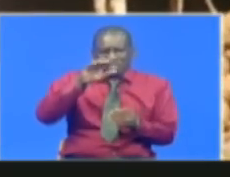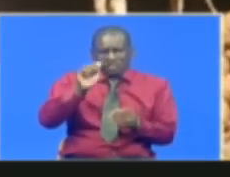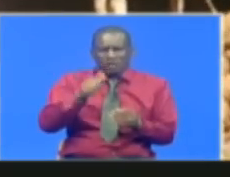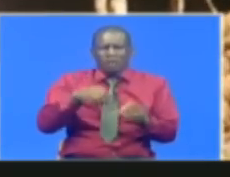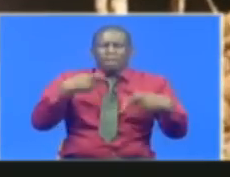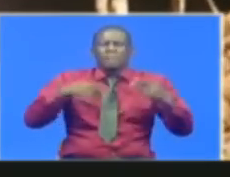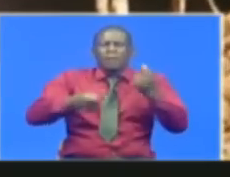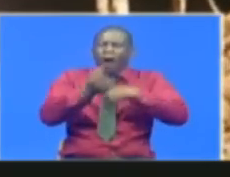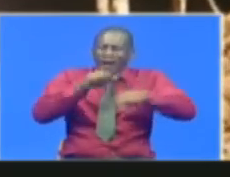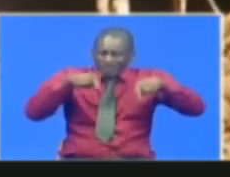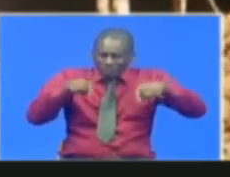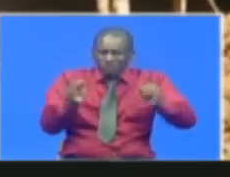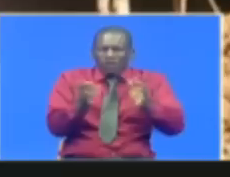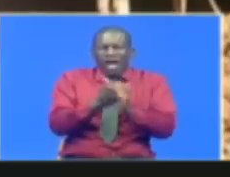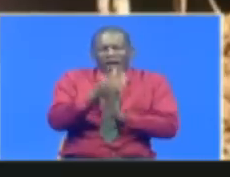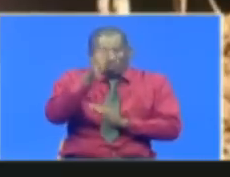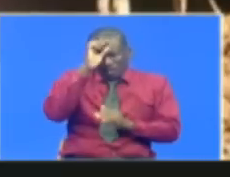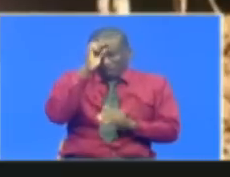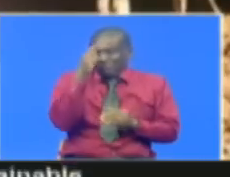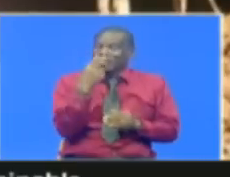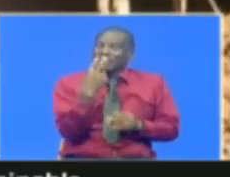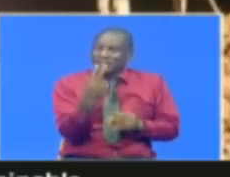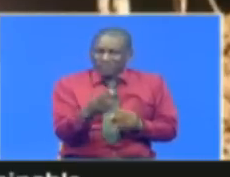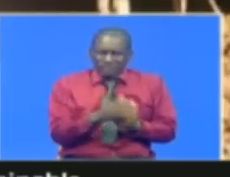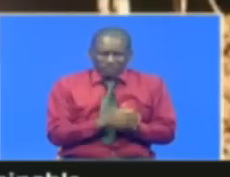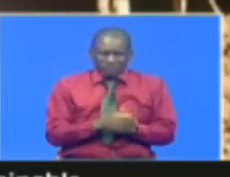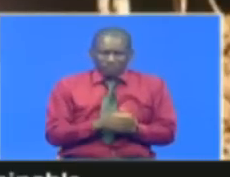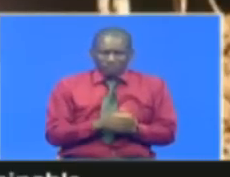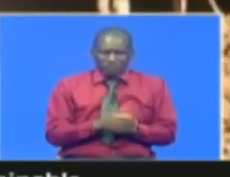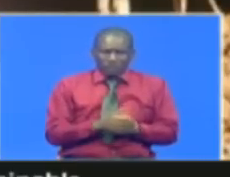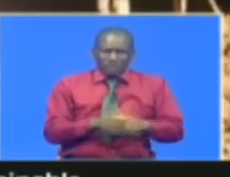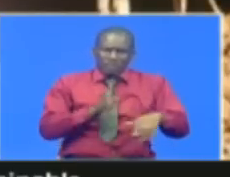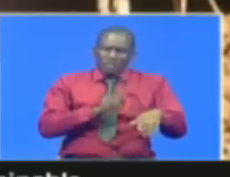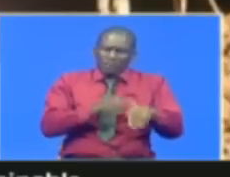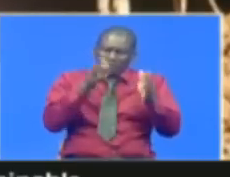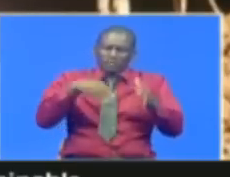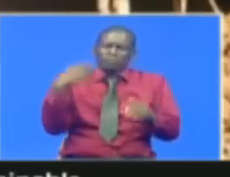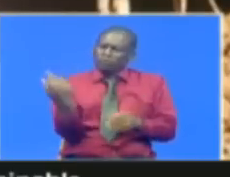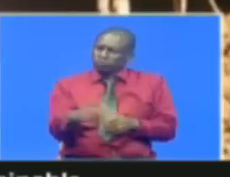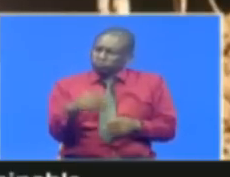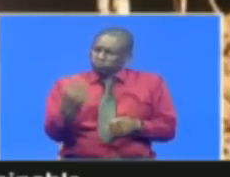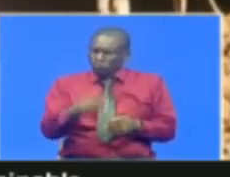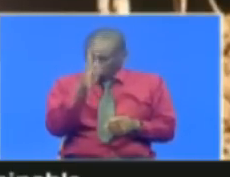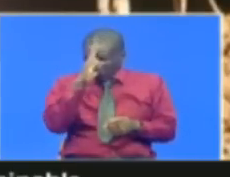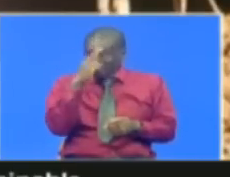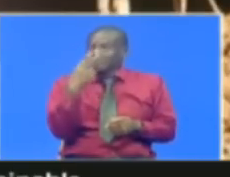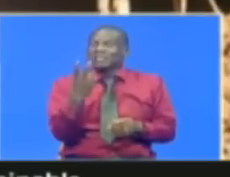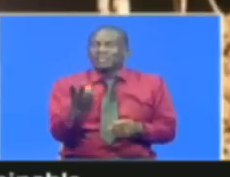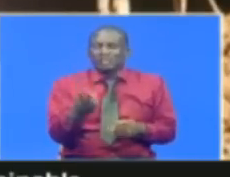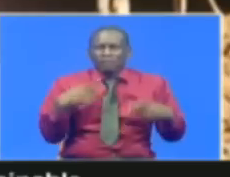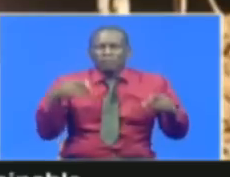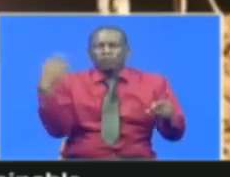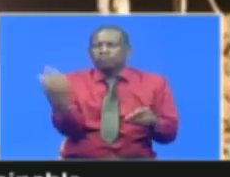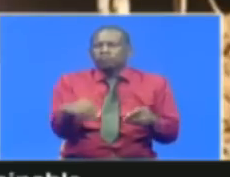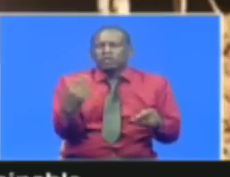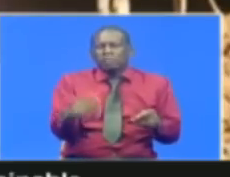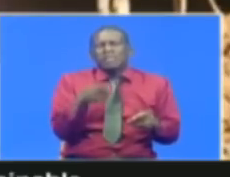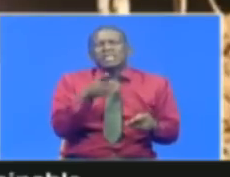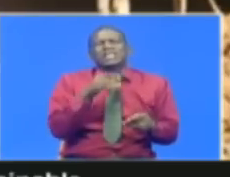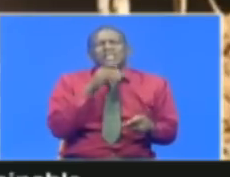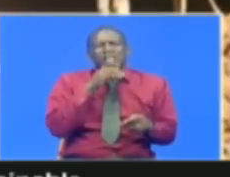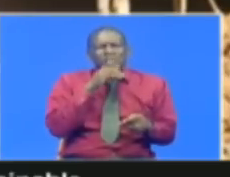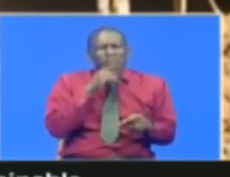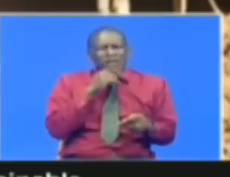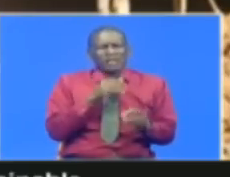hali serikali inaona. Kwa sababu wakati huyu anapigwa machoni mwa polisi, wakijaribu kuzuia na nini. Polisi wana